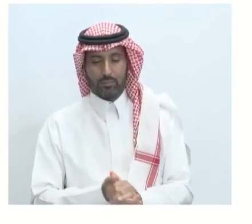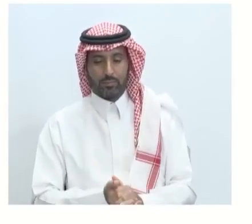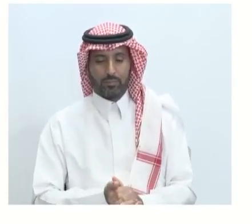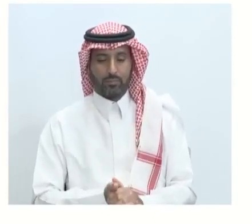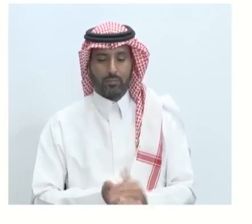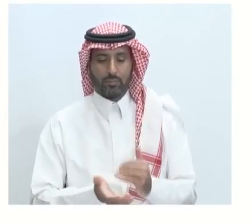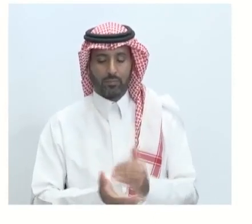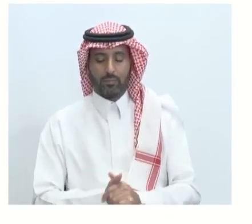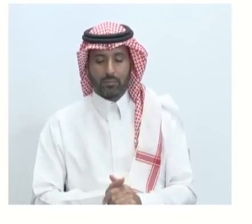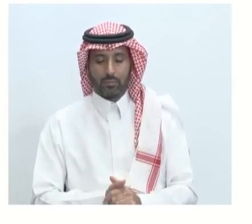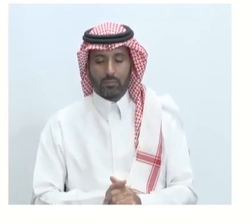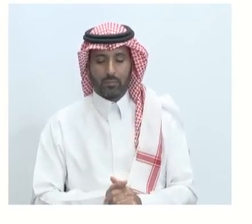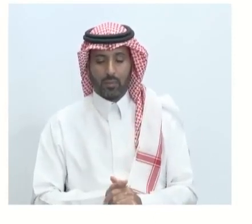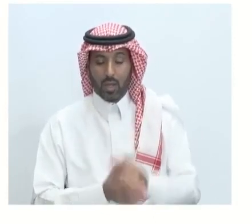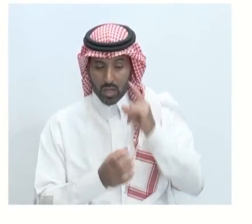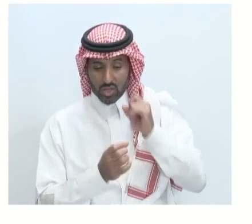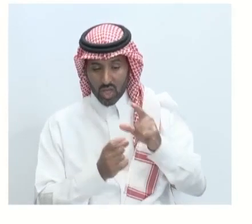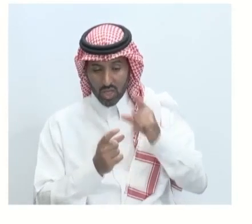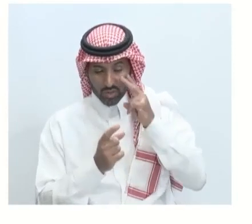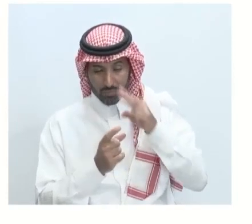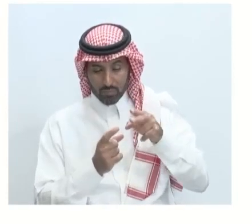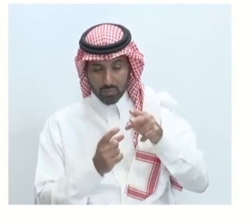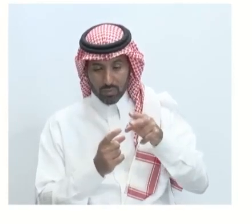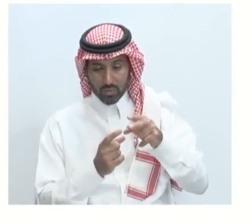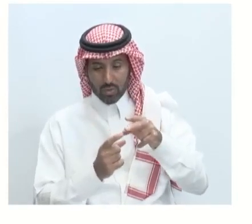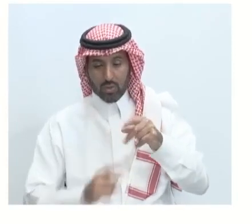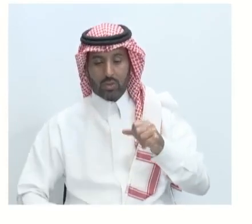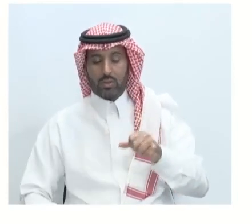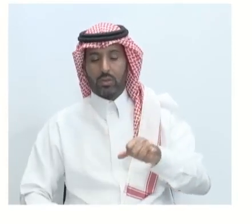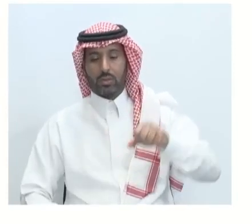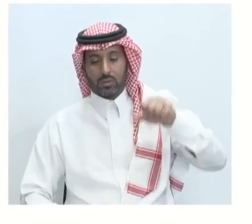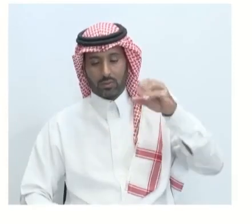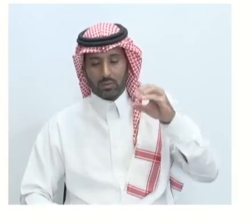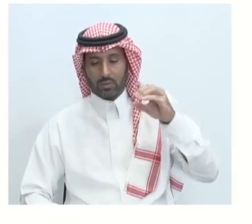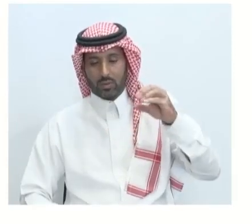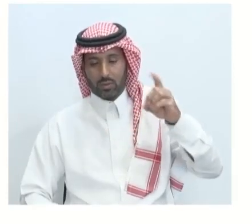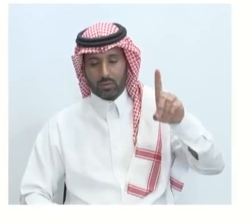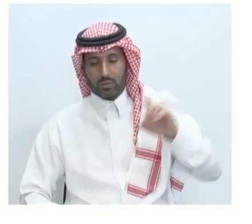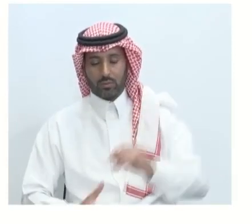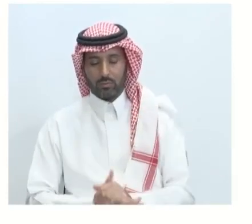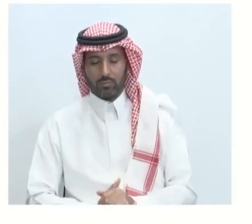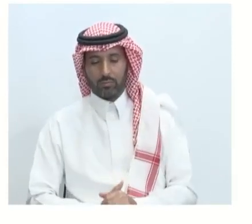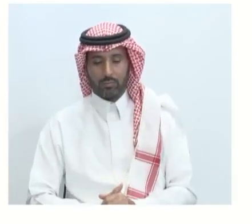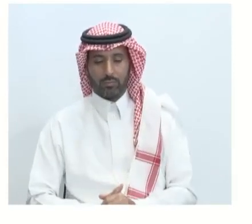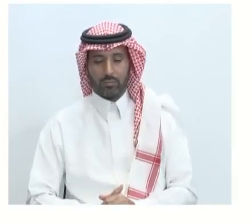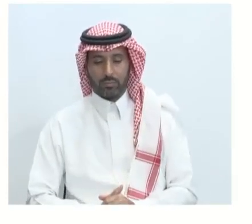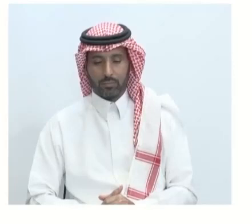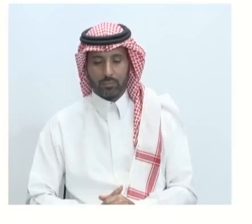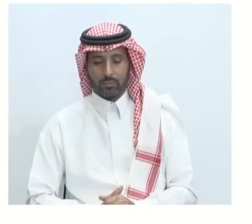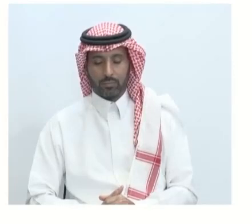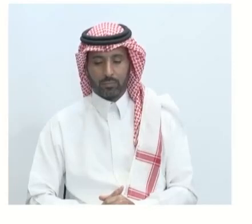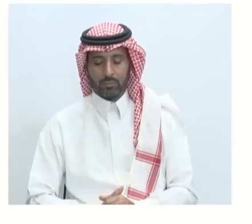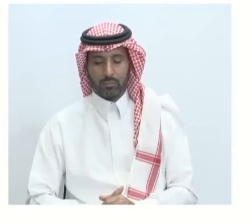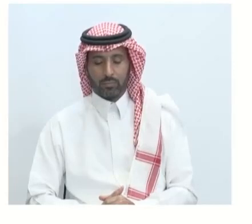وكذلك الكاشف من النوع سي سي دي وفي الحقيقه عزيزي الطالب عزيزتي